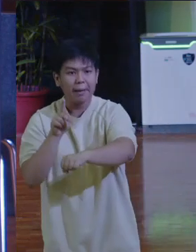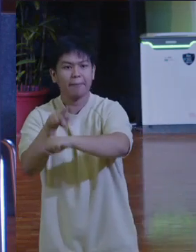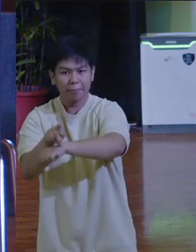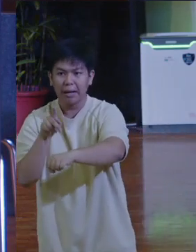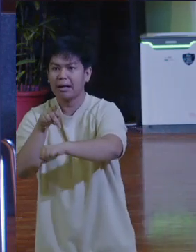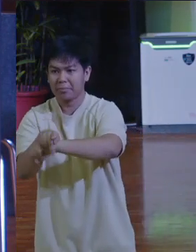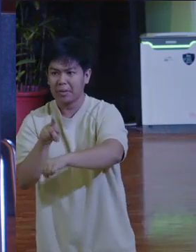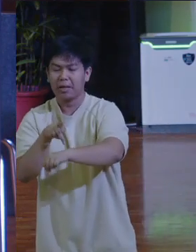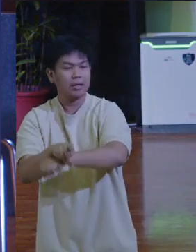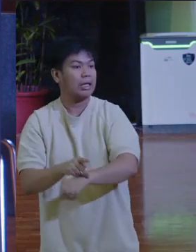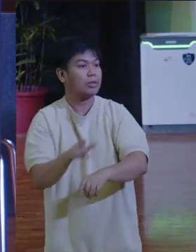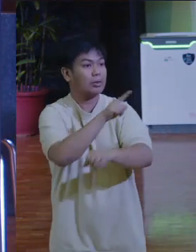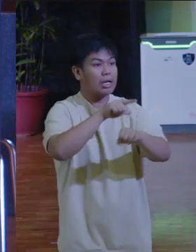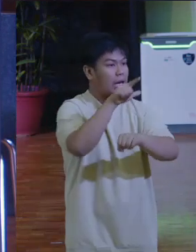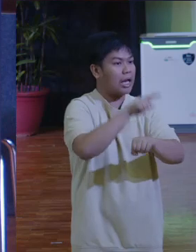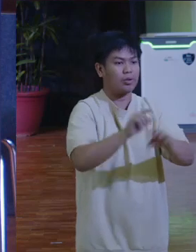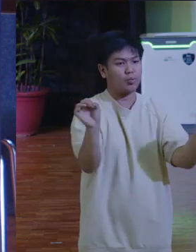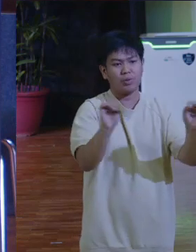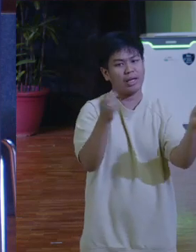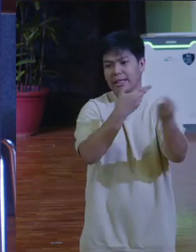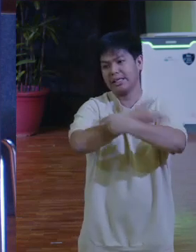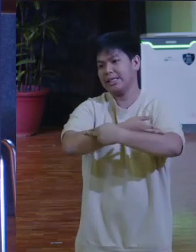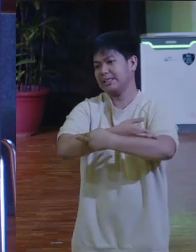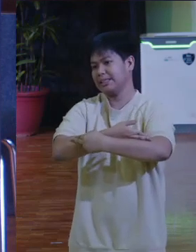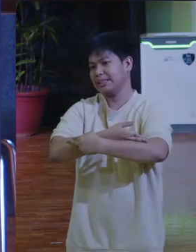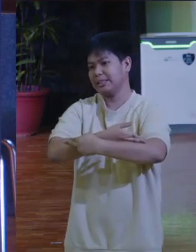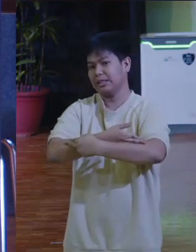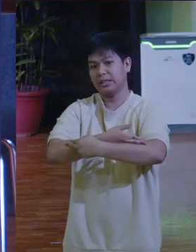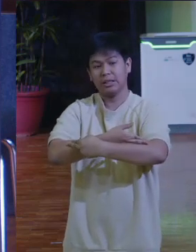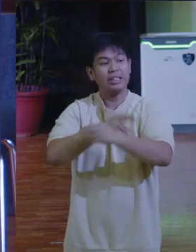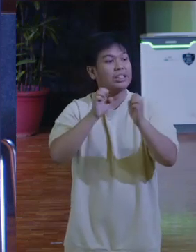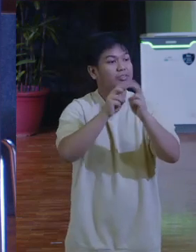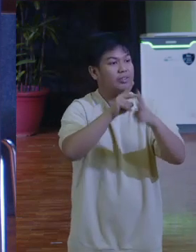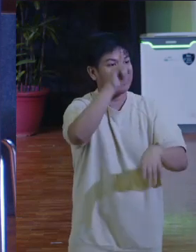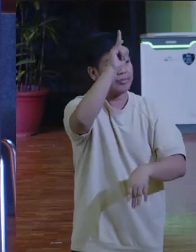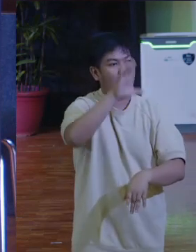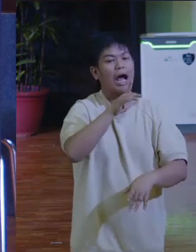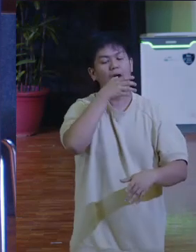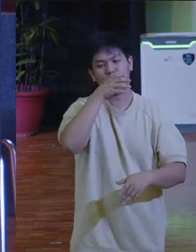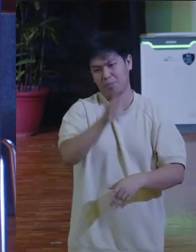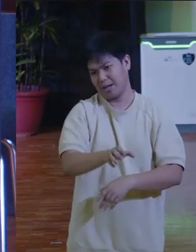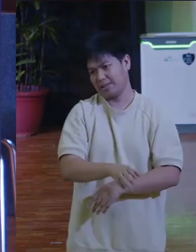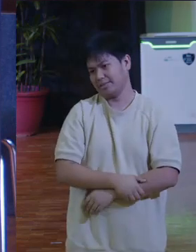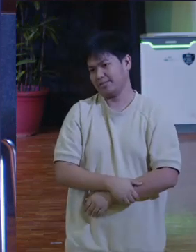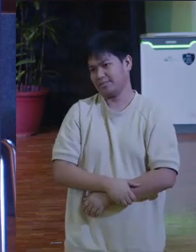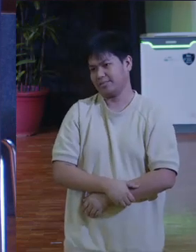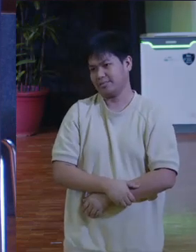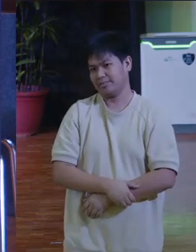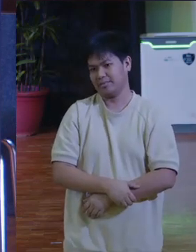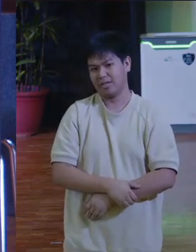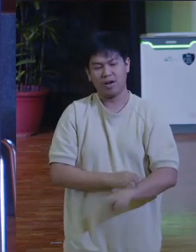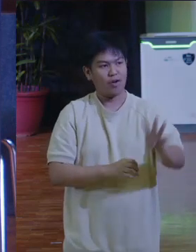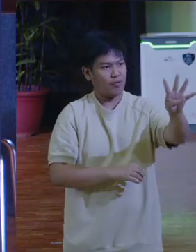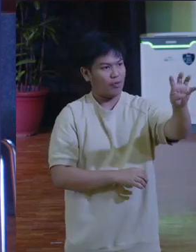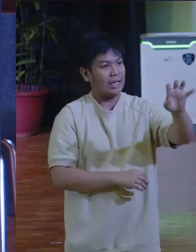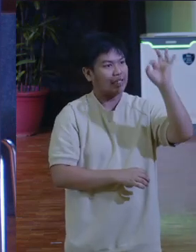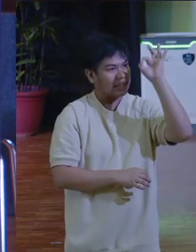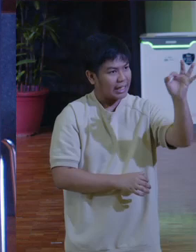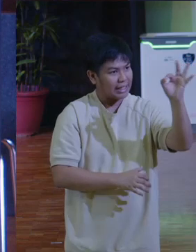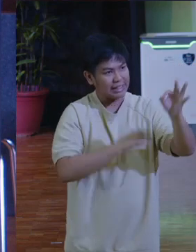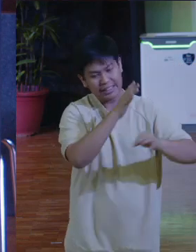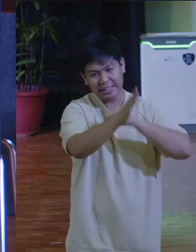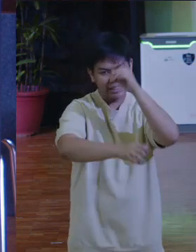isang Sabbath is 7 years. So 70 times 7 is 490